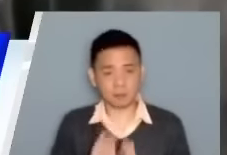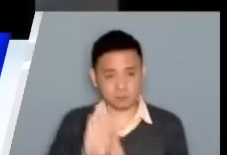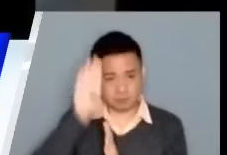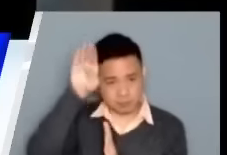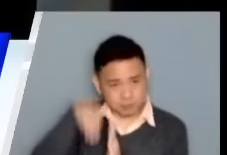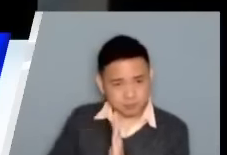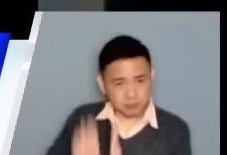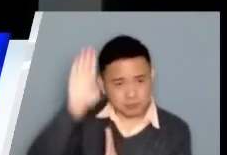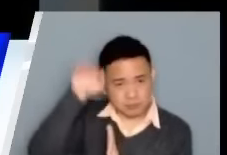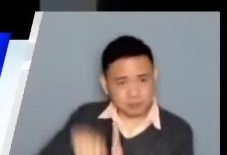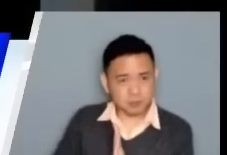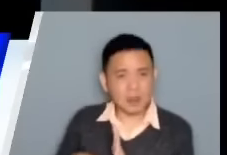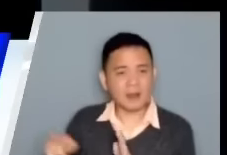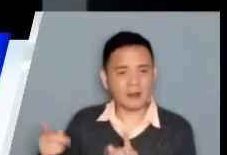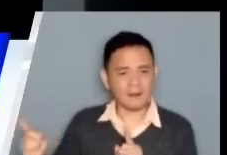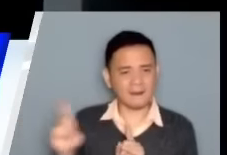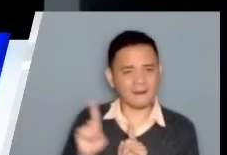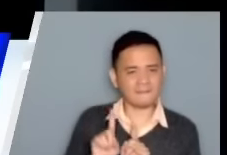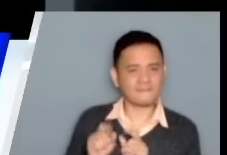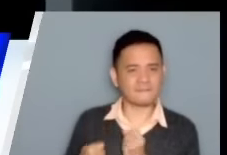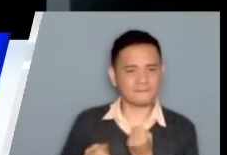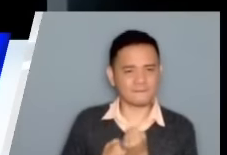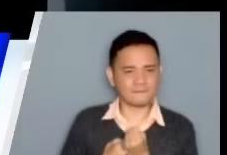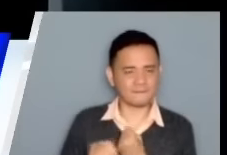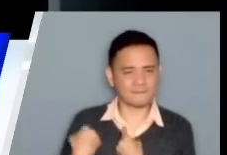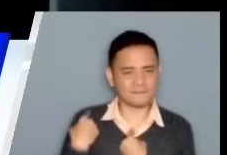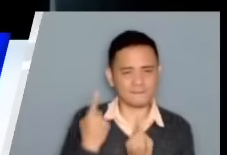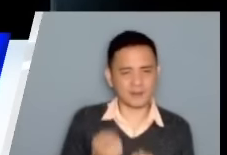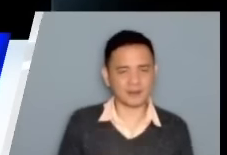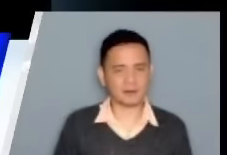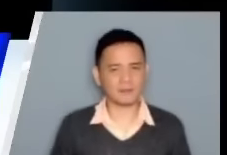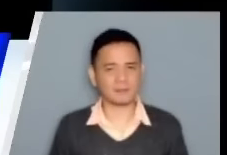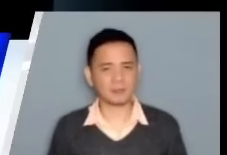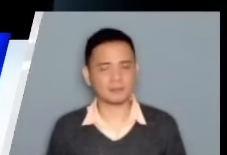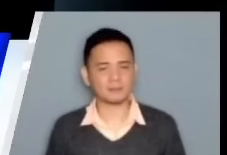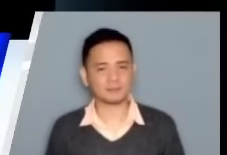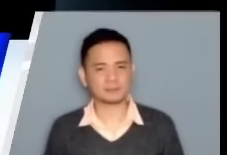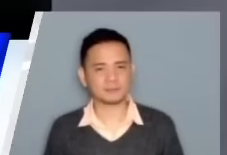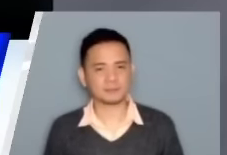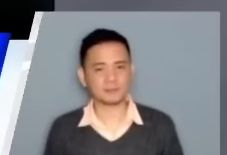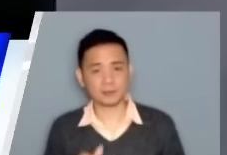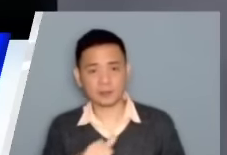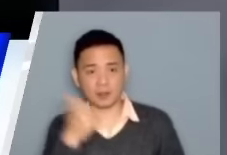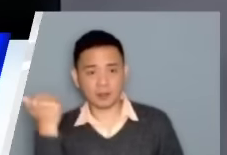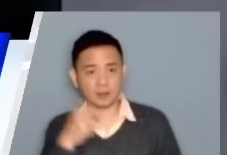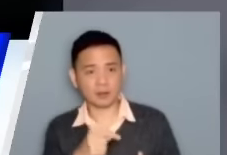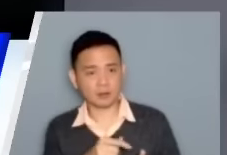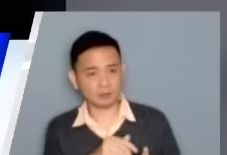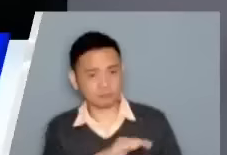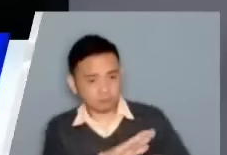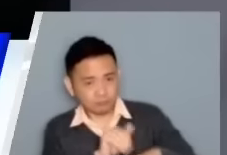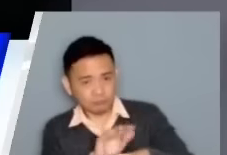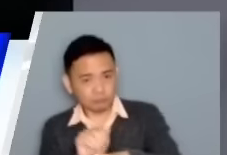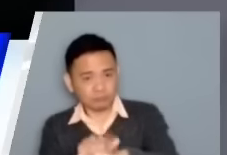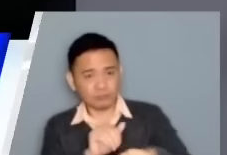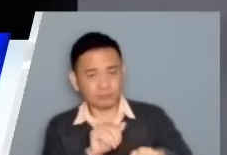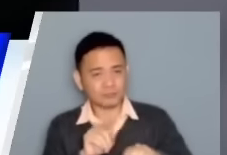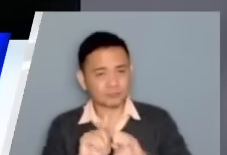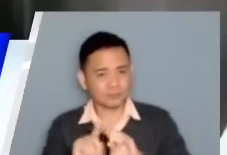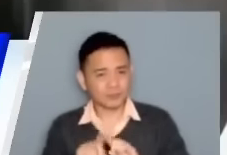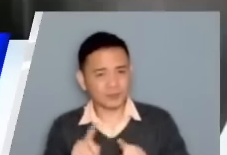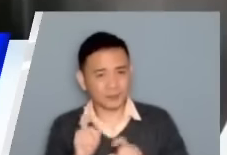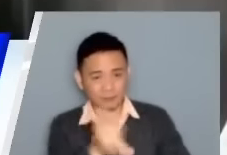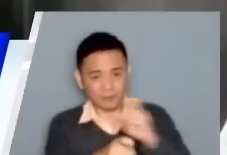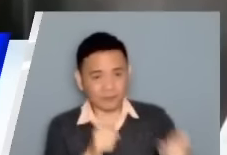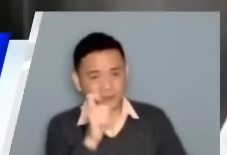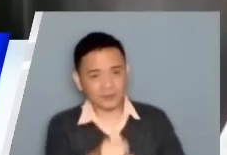Chloe at pagdating sa mga gantimpalang alok sa kanya ng iba't ibang institusyon at establisimento sabi ni yulo